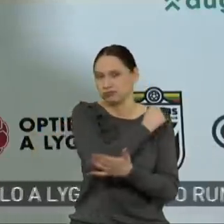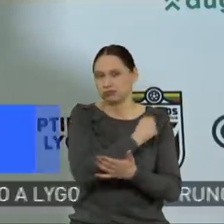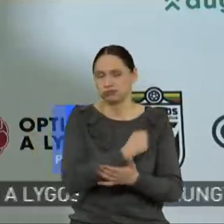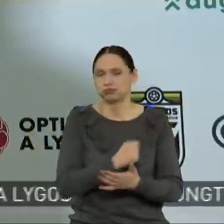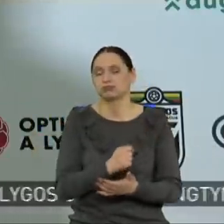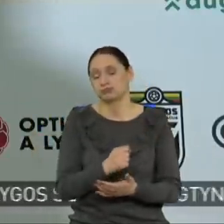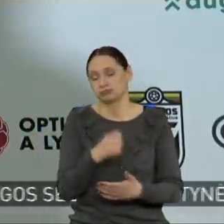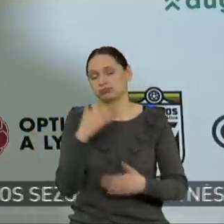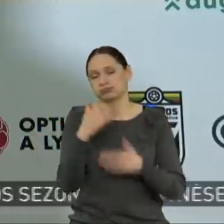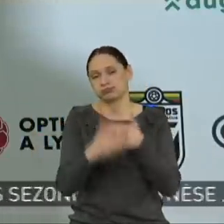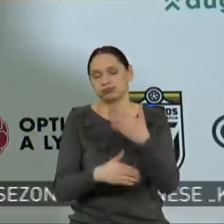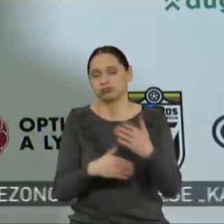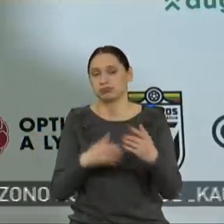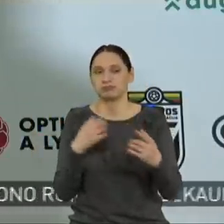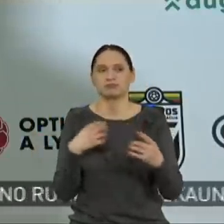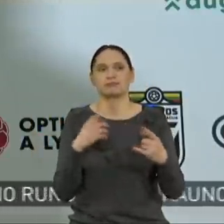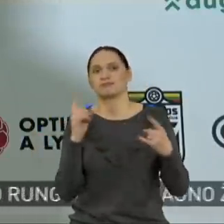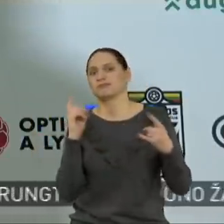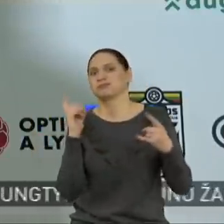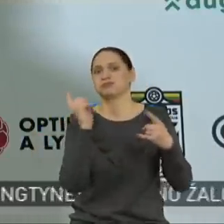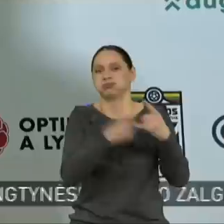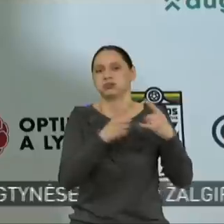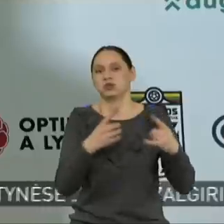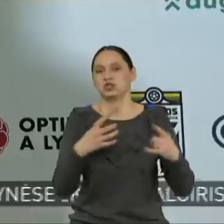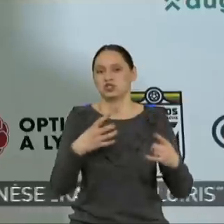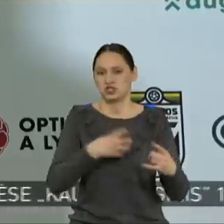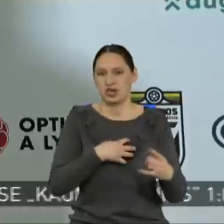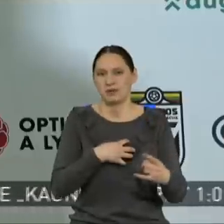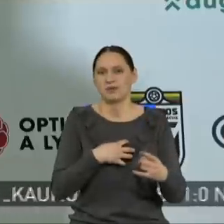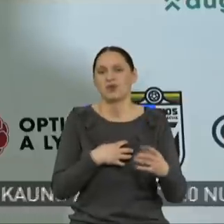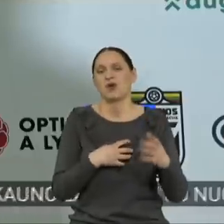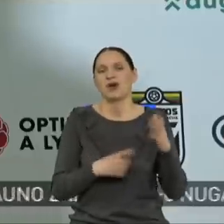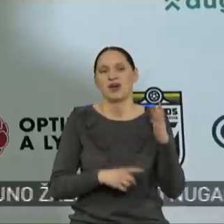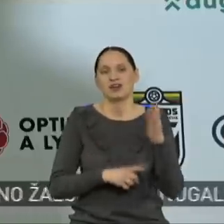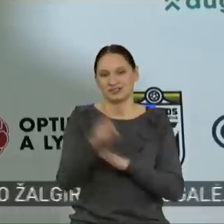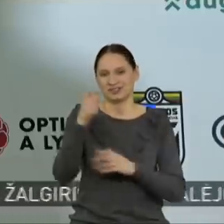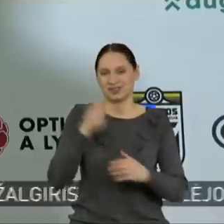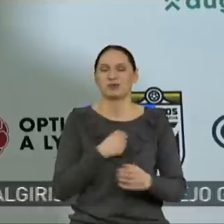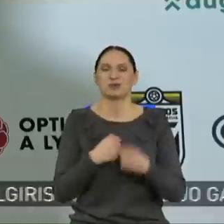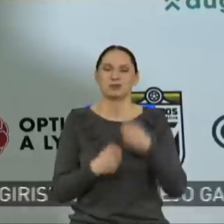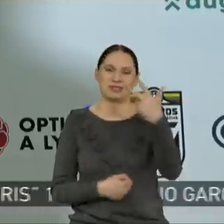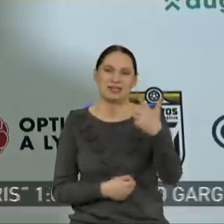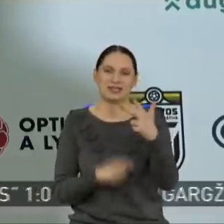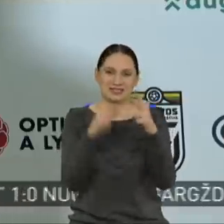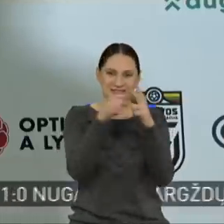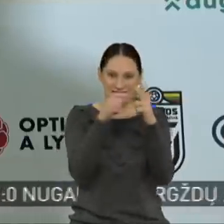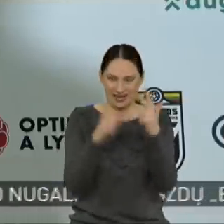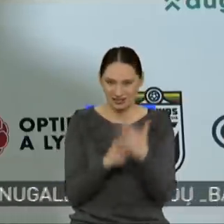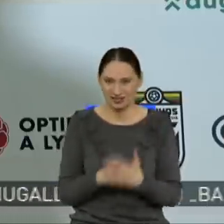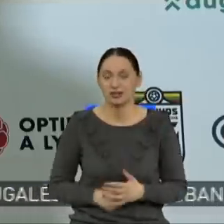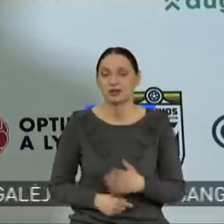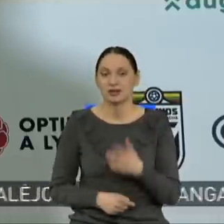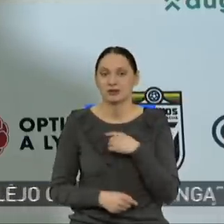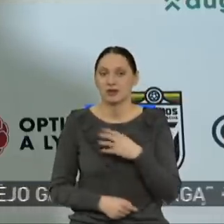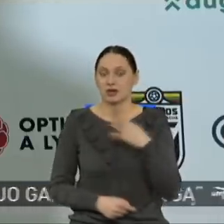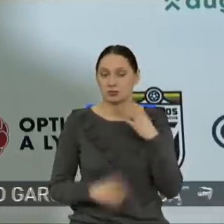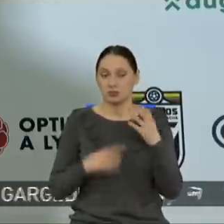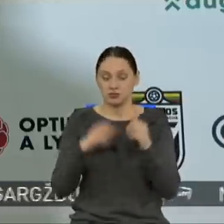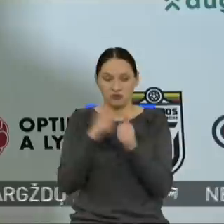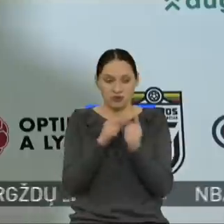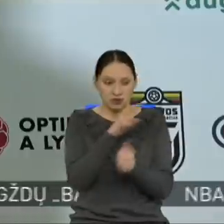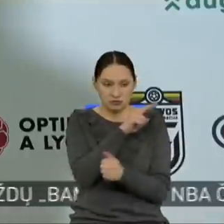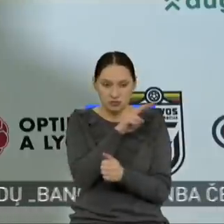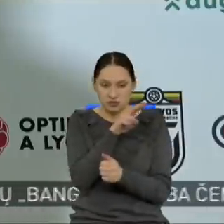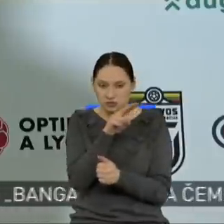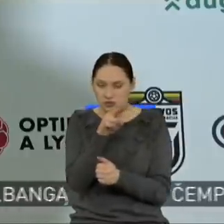Pavyko įmuštą pergalingą įvartį ir pradėti čempionatą tais trim taškais. Nes jeigu atsisukti rungtynės, kaip sakiau, nelengvos atgal, tai tikrai jautės, kad